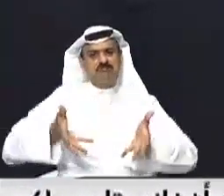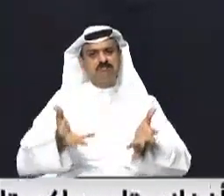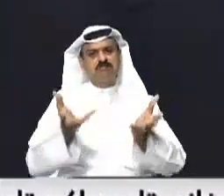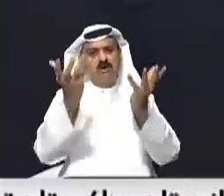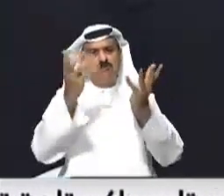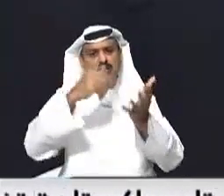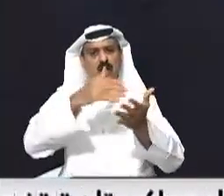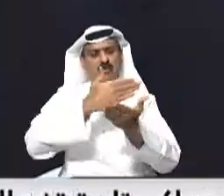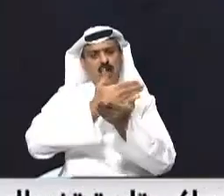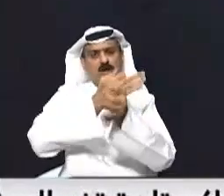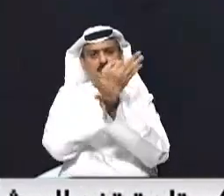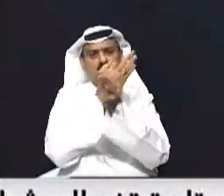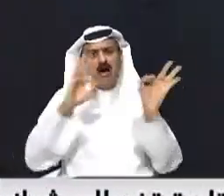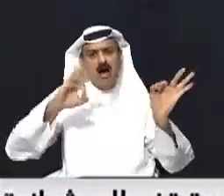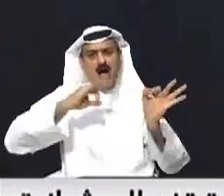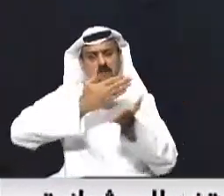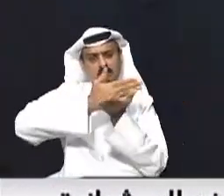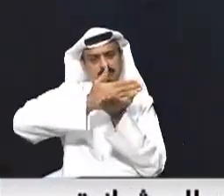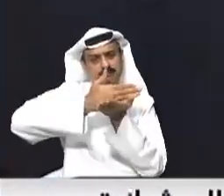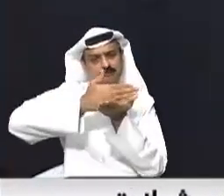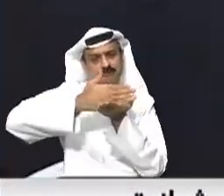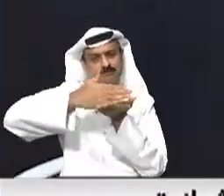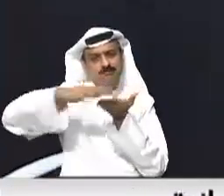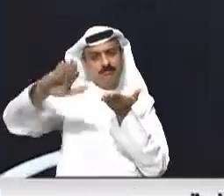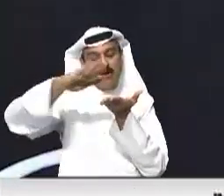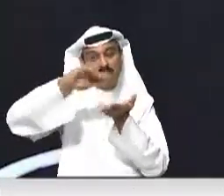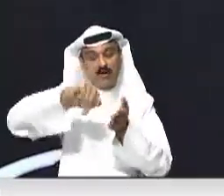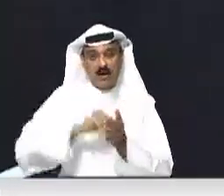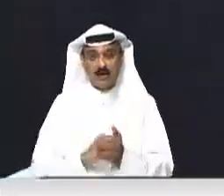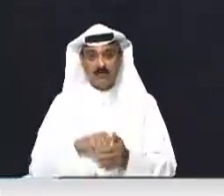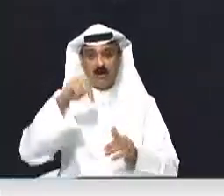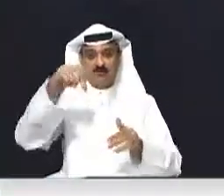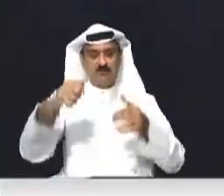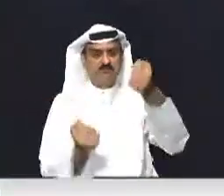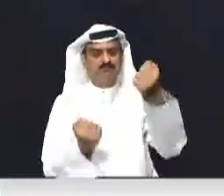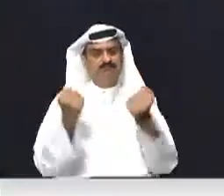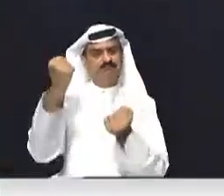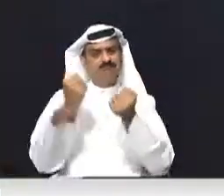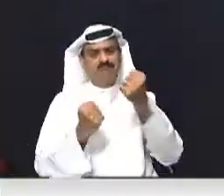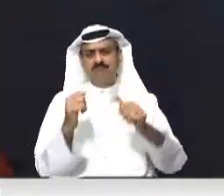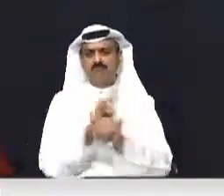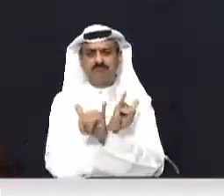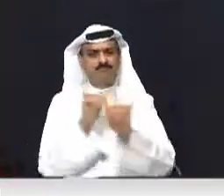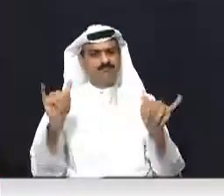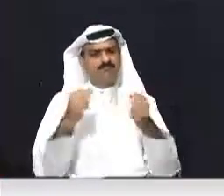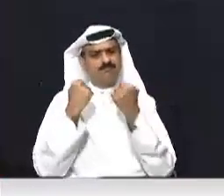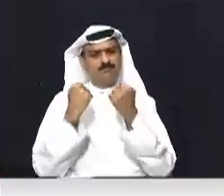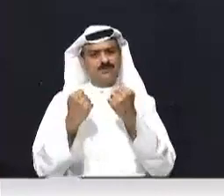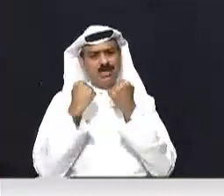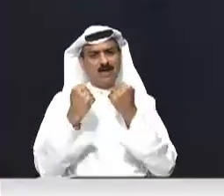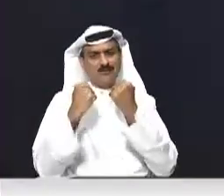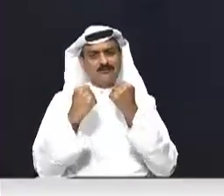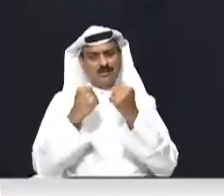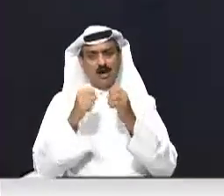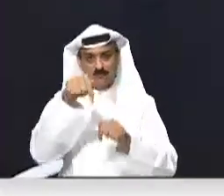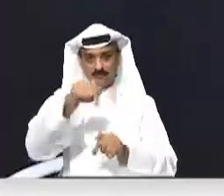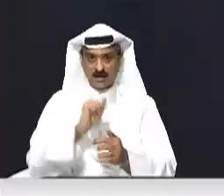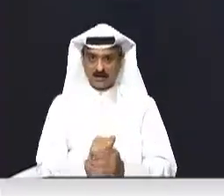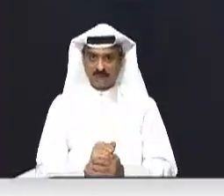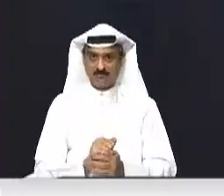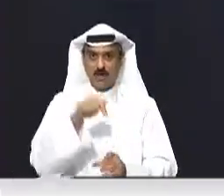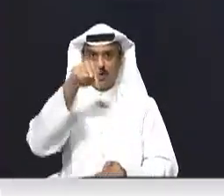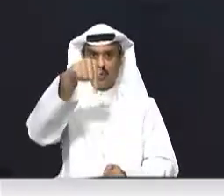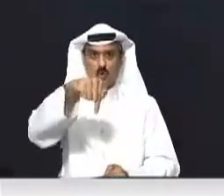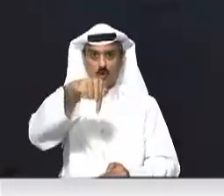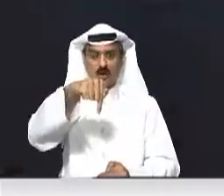في الطرق الرئيسية المسببة بعرقلة السير في هذه الطرق، وأيضا وضع